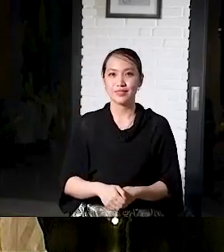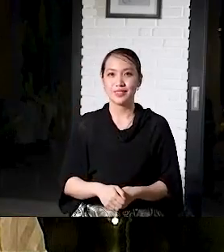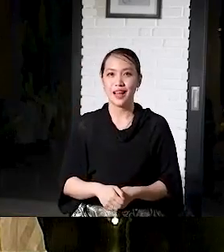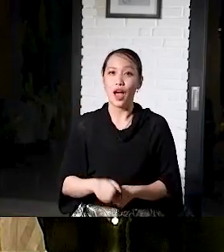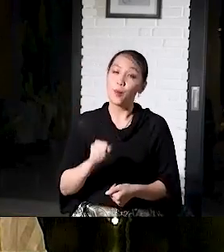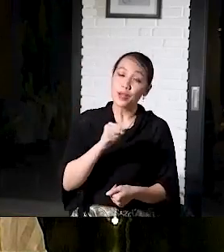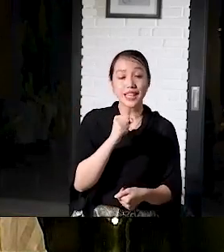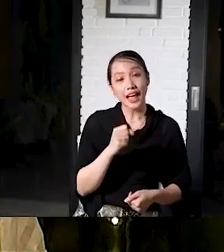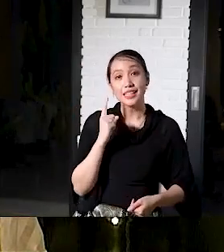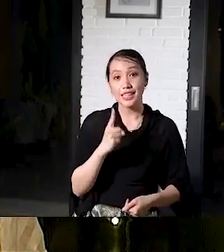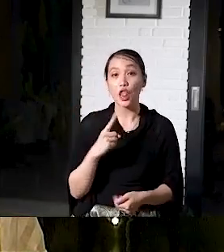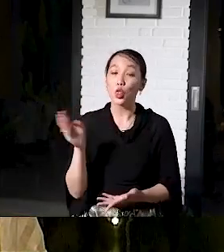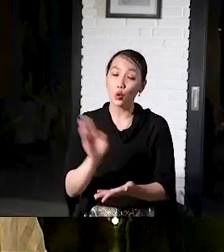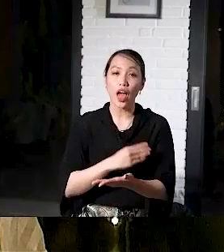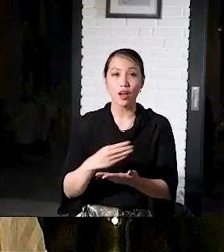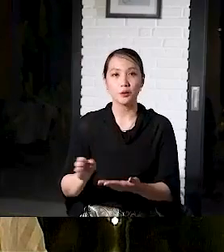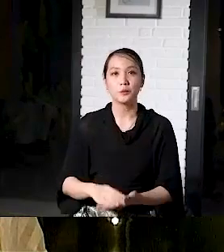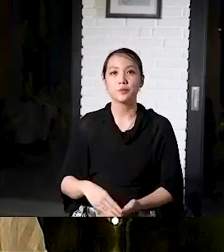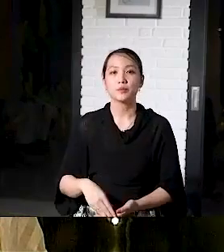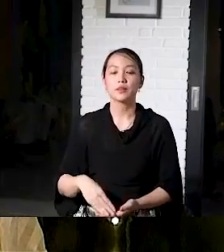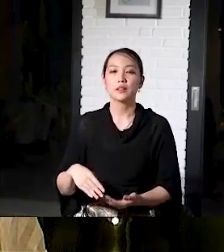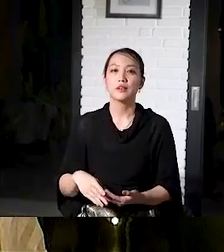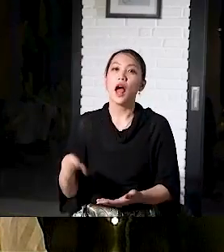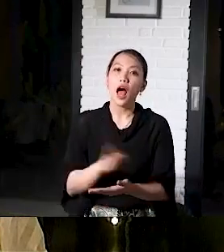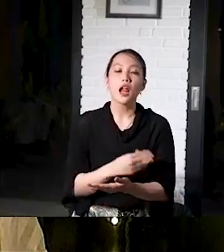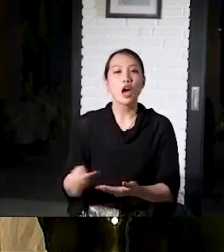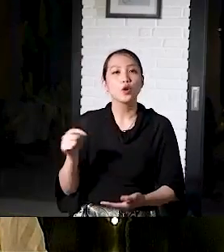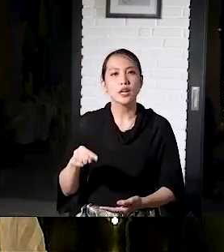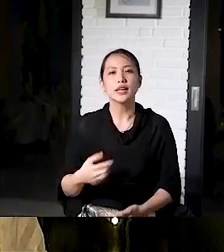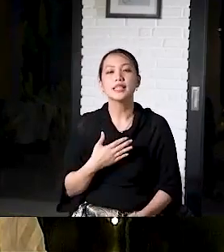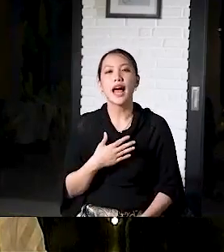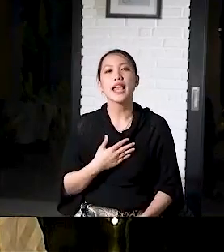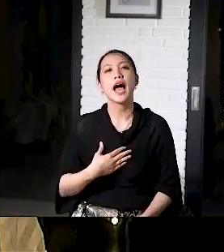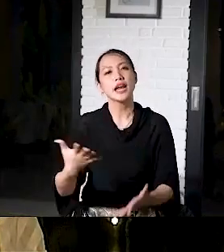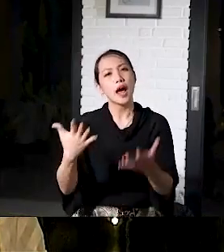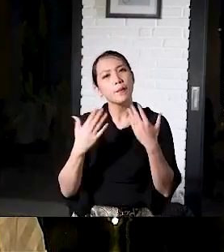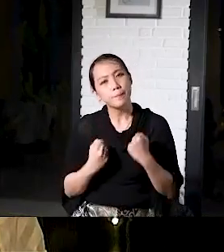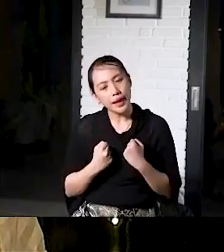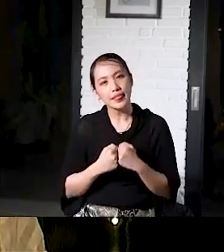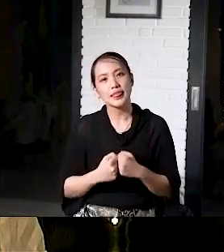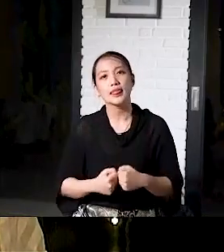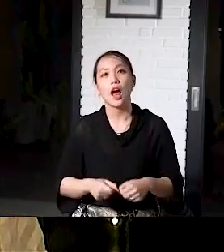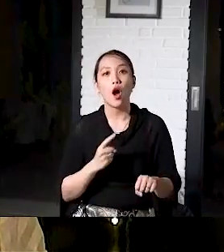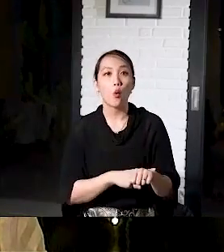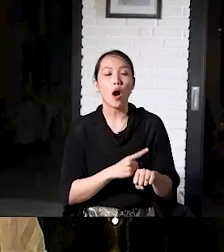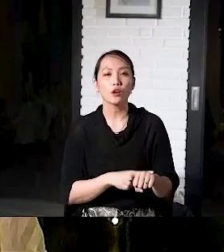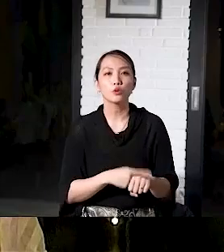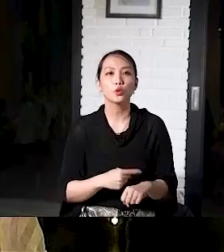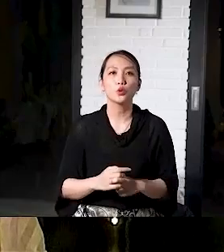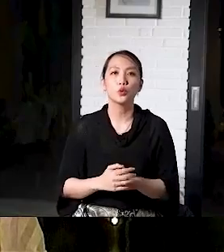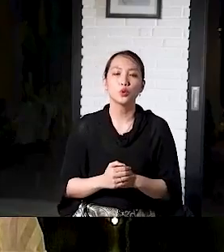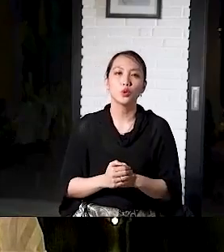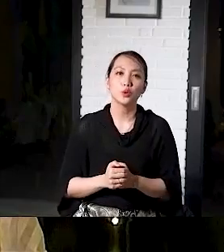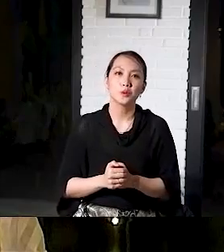ini adalah lagu yang saya dapatkan saat sekali lagi tertransport sesuatu yang Tuhan